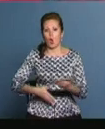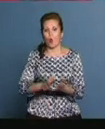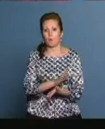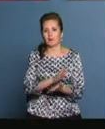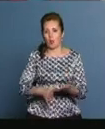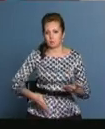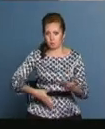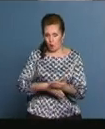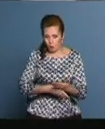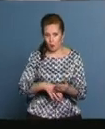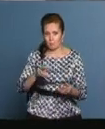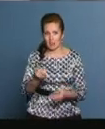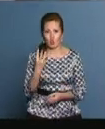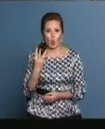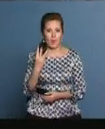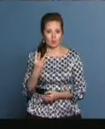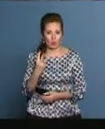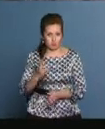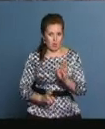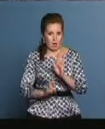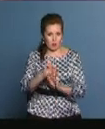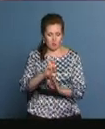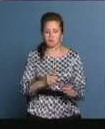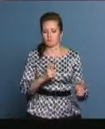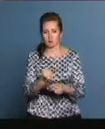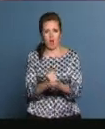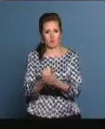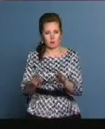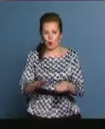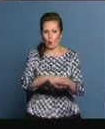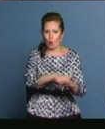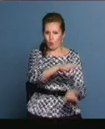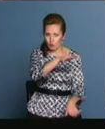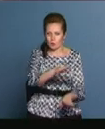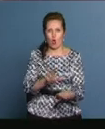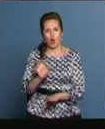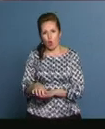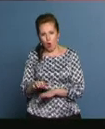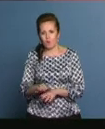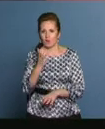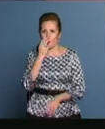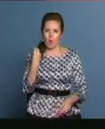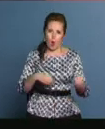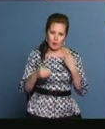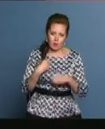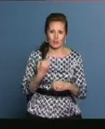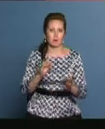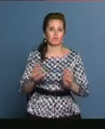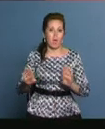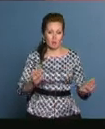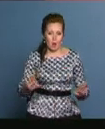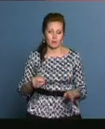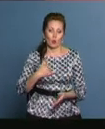храме, уже зарезервированы. Другие уложены рядами и стопками. Обувь, теплая одежда и даже мебель в ожидании новых хозяев. У нас